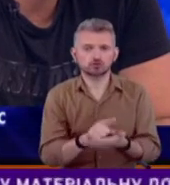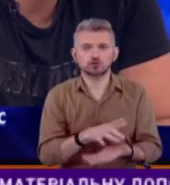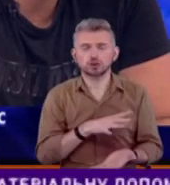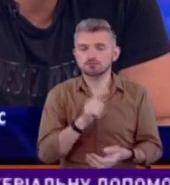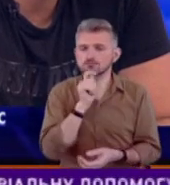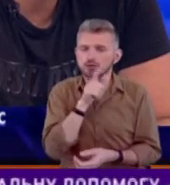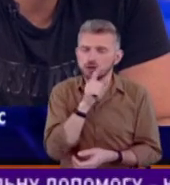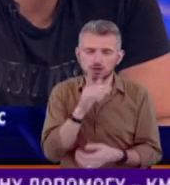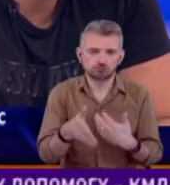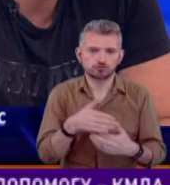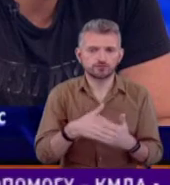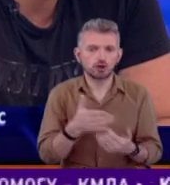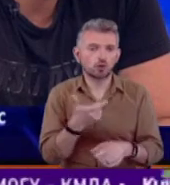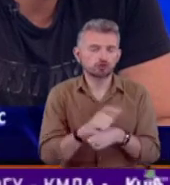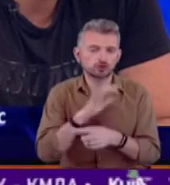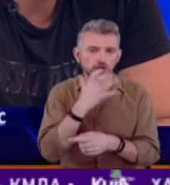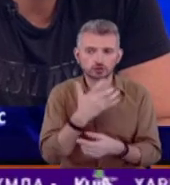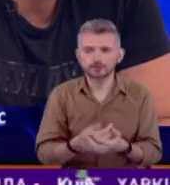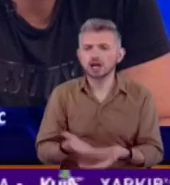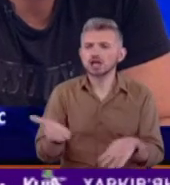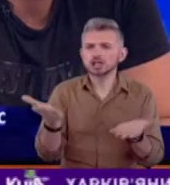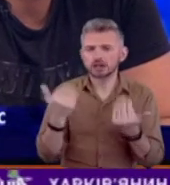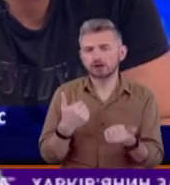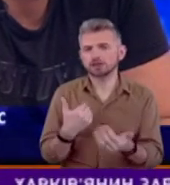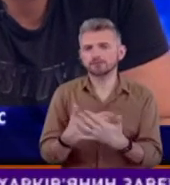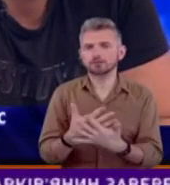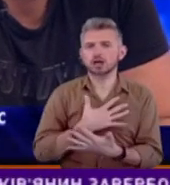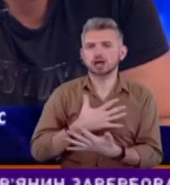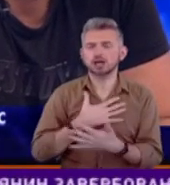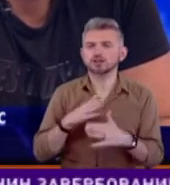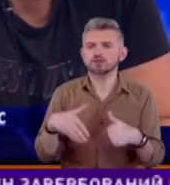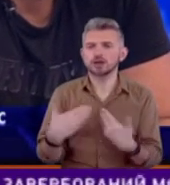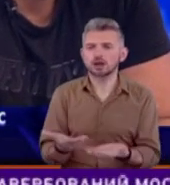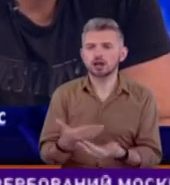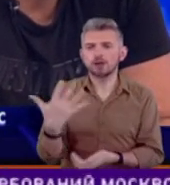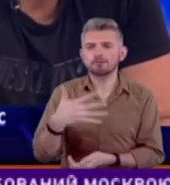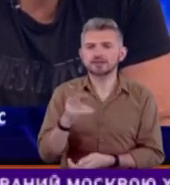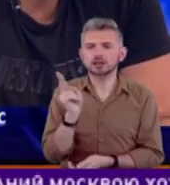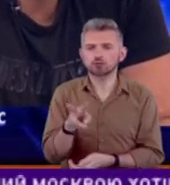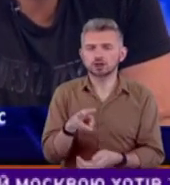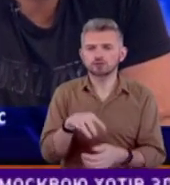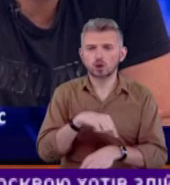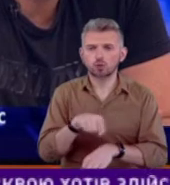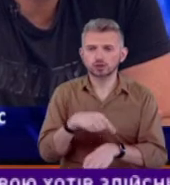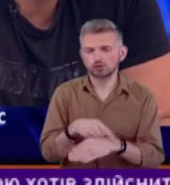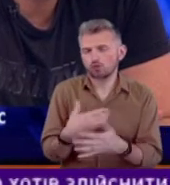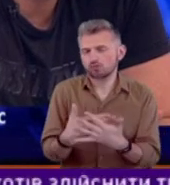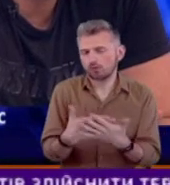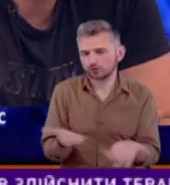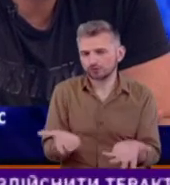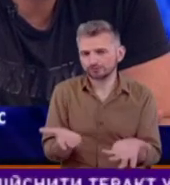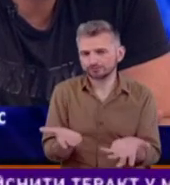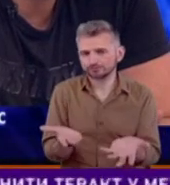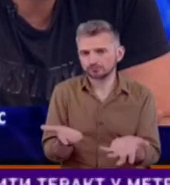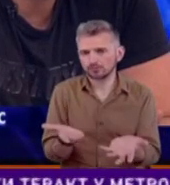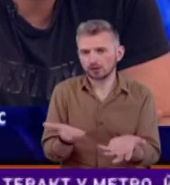месте. Причем очень серьезная. Ну давайте вот канадский вариант. Вот 50 километров на годину, умовно